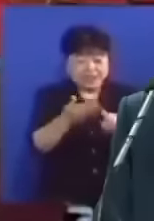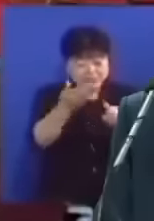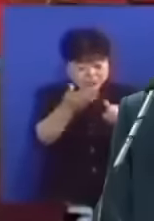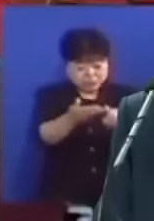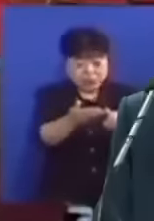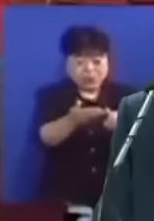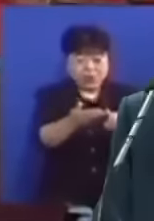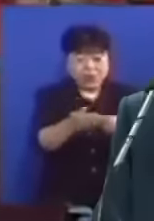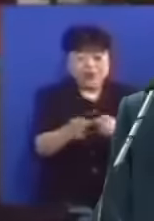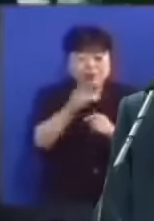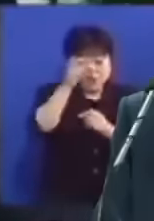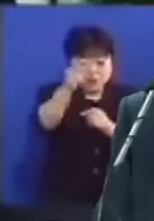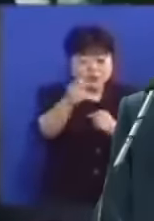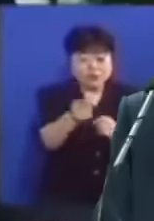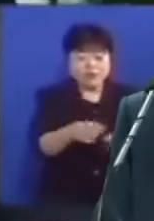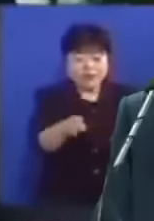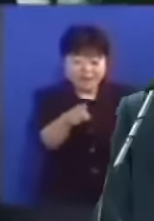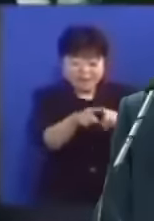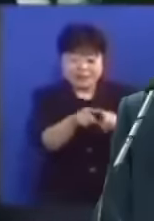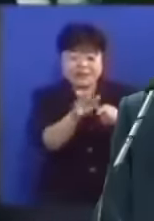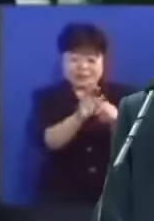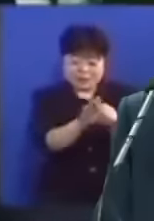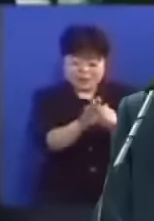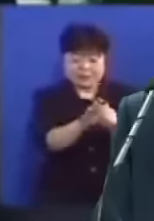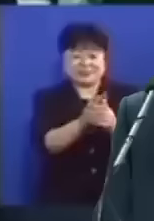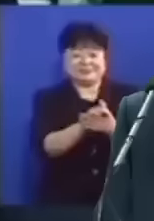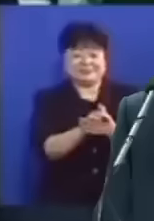주사 영원토록 너희와 함께 있게 하시리니.